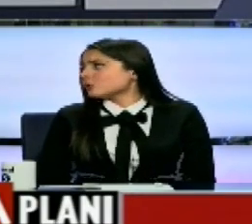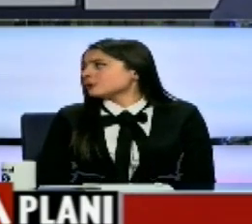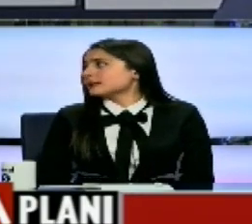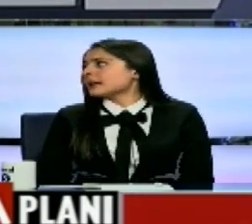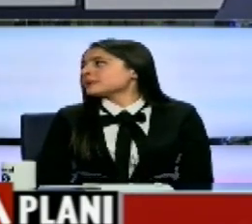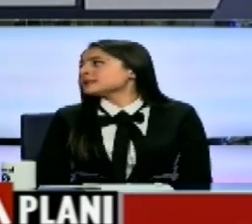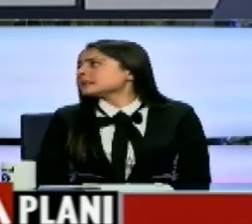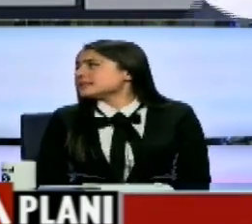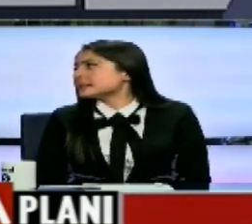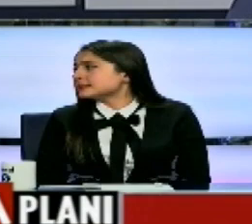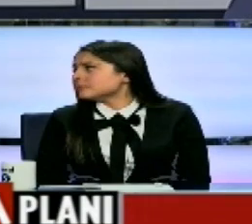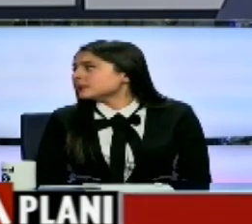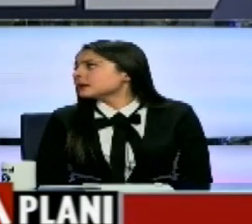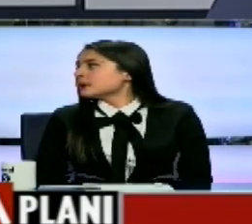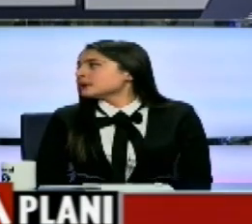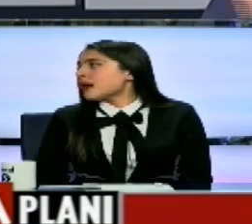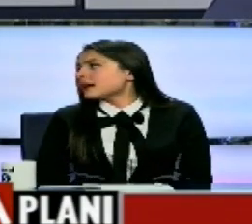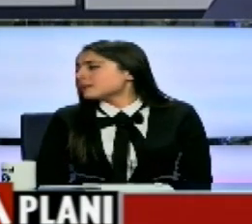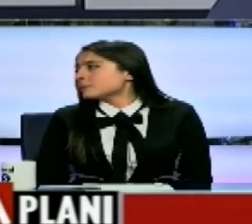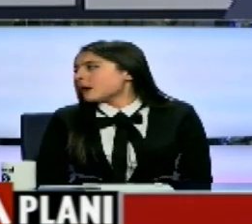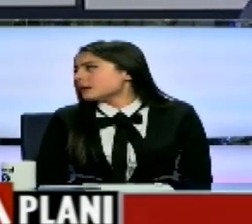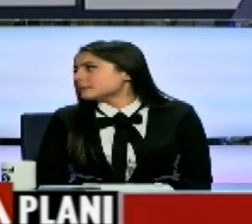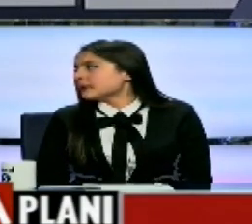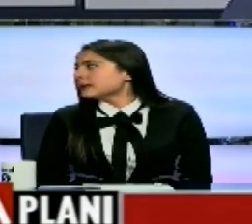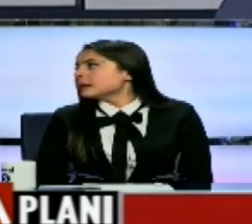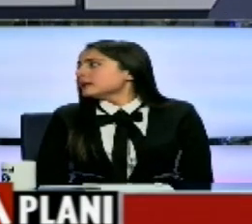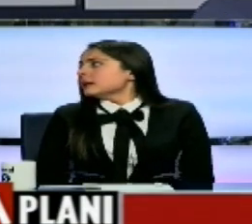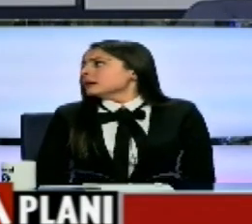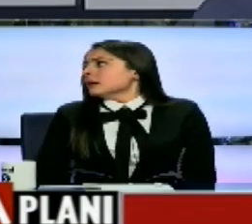çok kendime yakın hissettim. Her bağlamda.